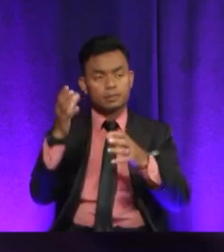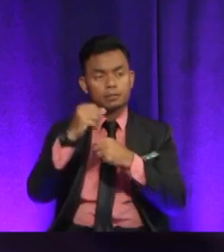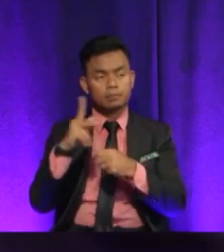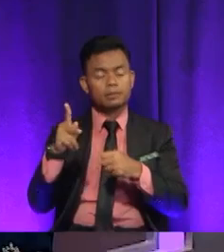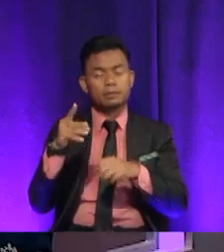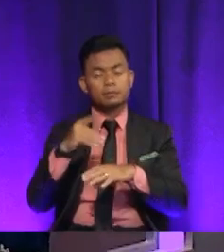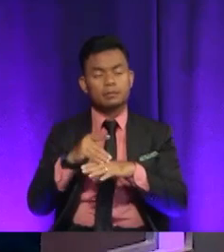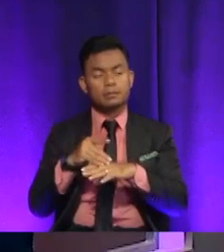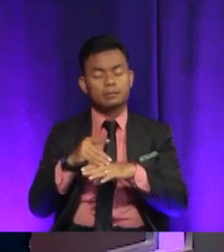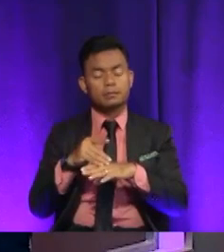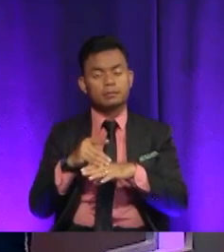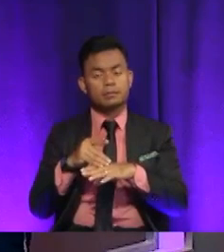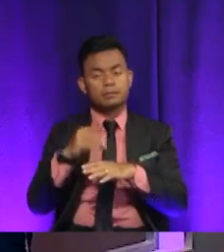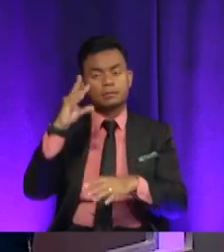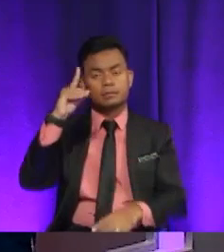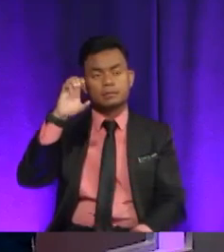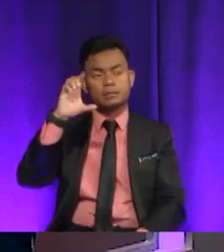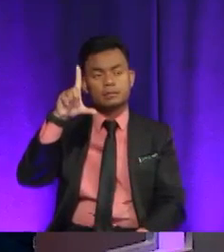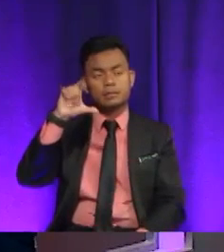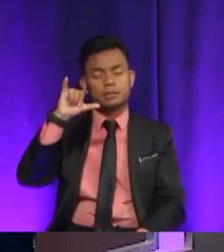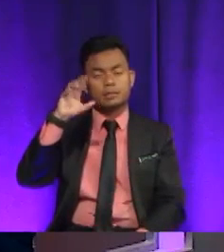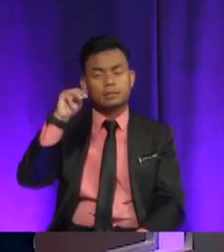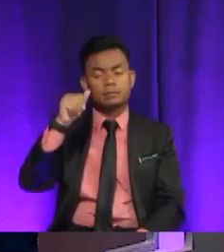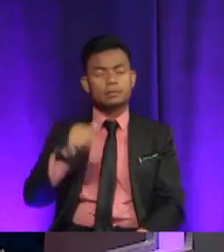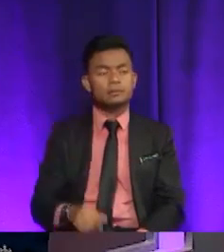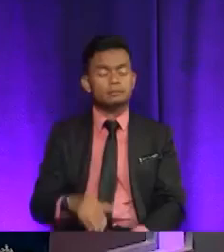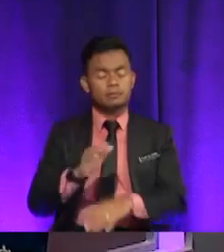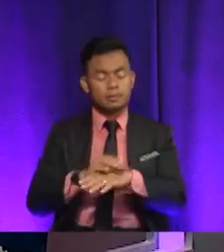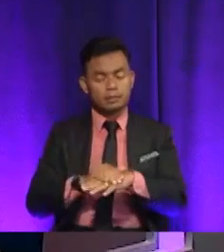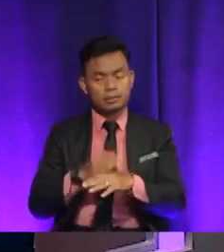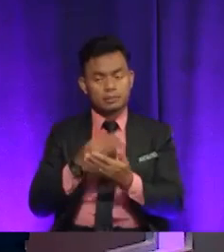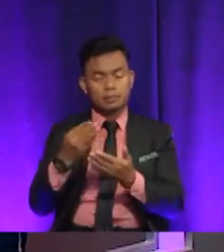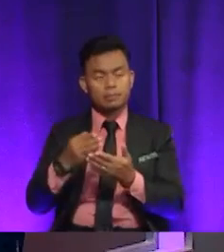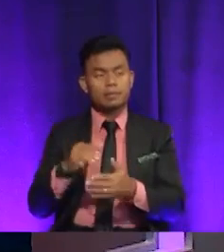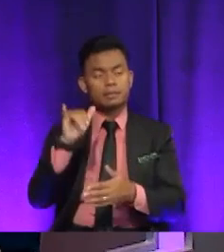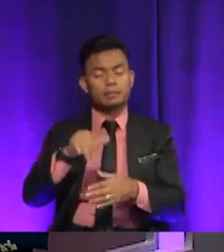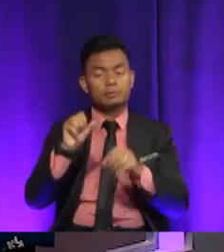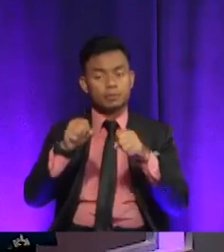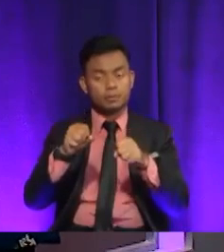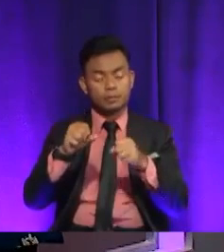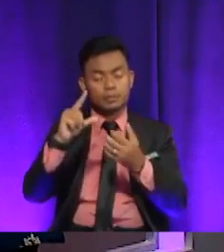di foto delima dalam sumberku banyak bahan-bahan di situ